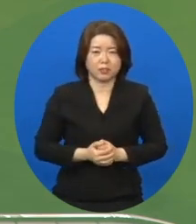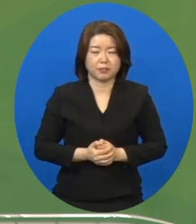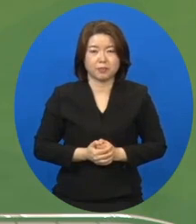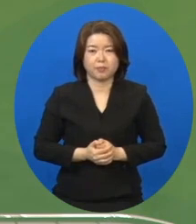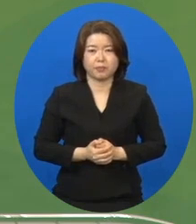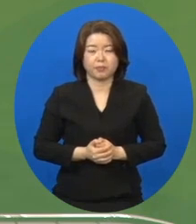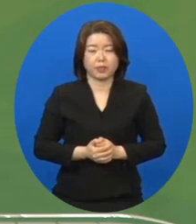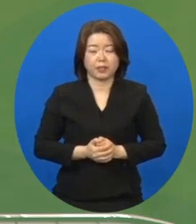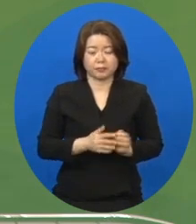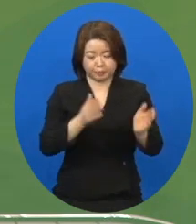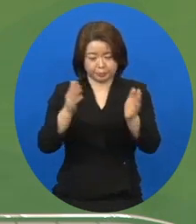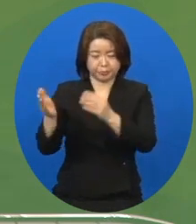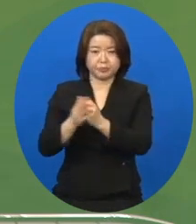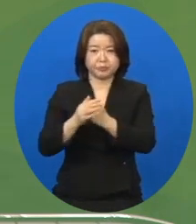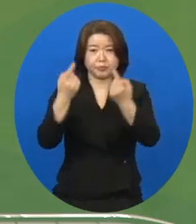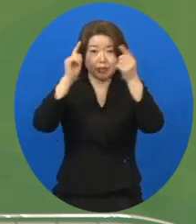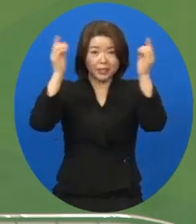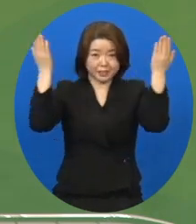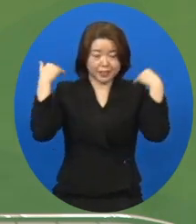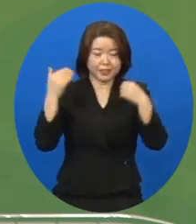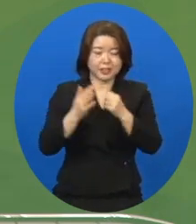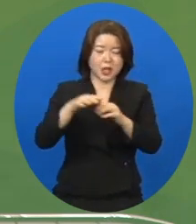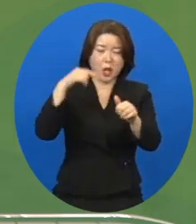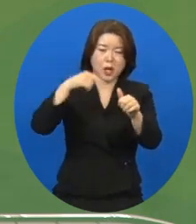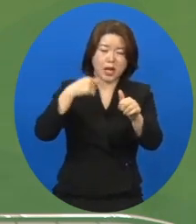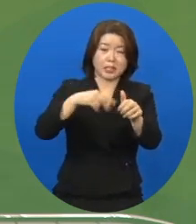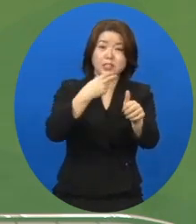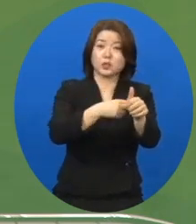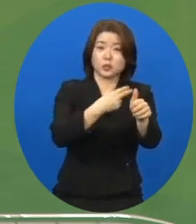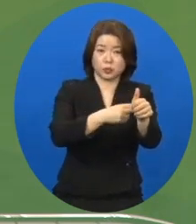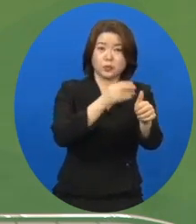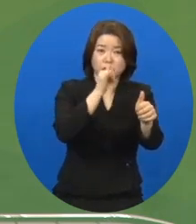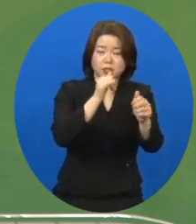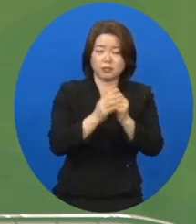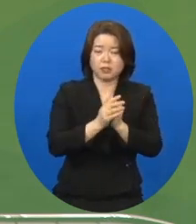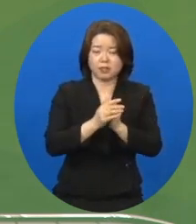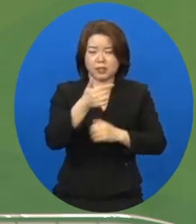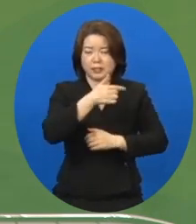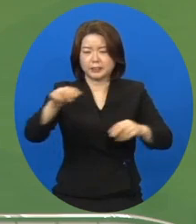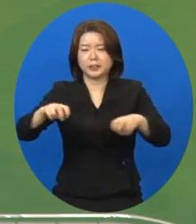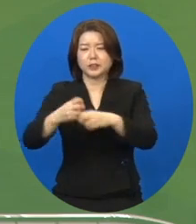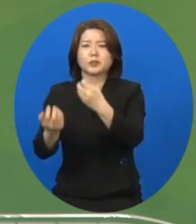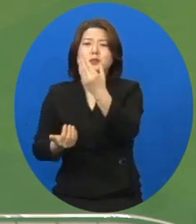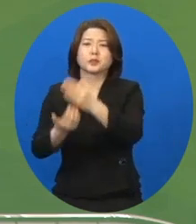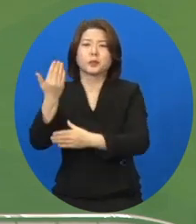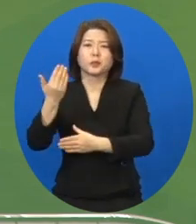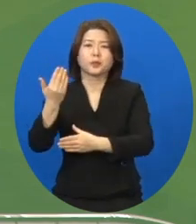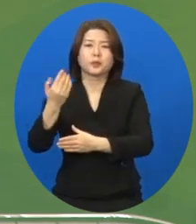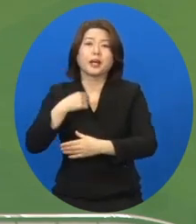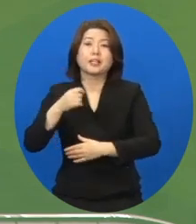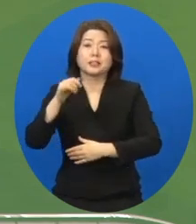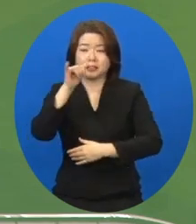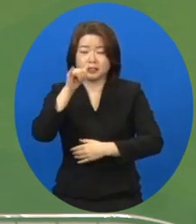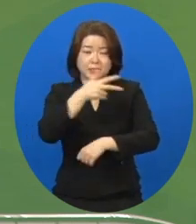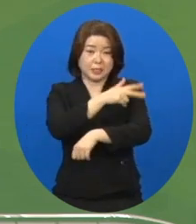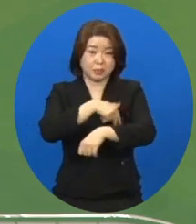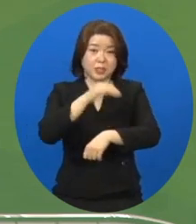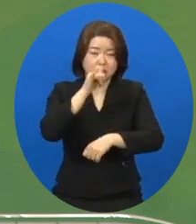대학에서 가르치는 교수였는데 큰 교통사고를 만난 집사님이 계십니다.